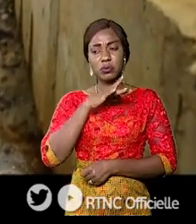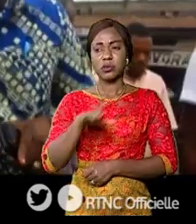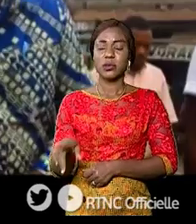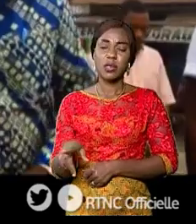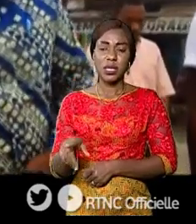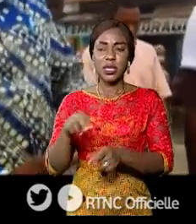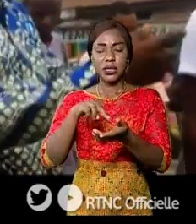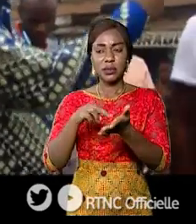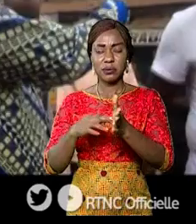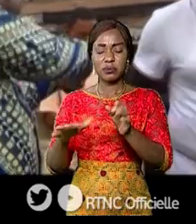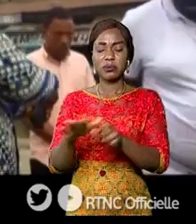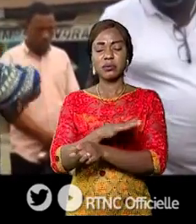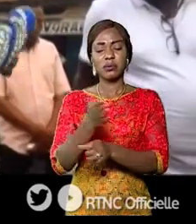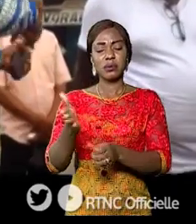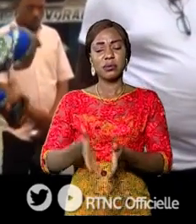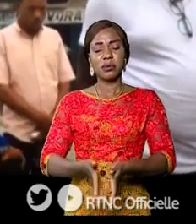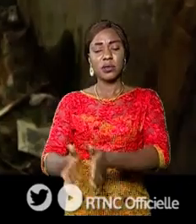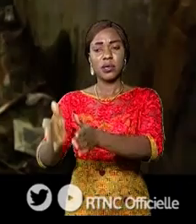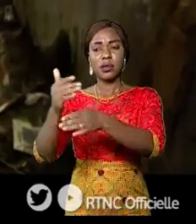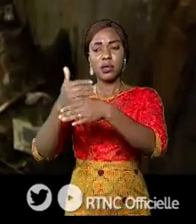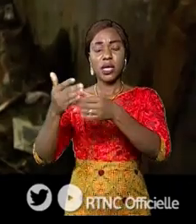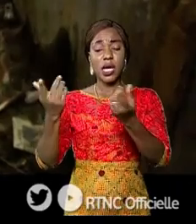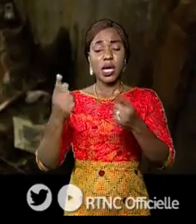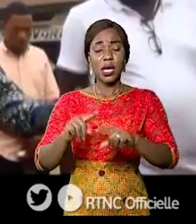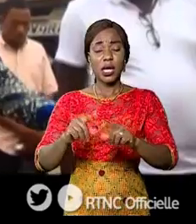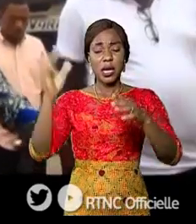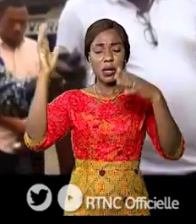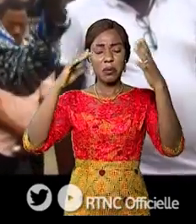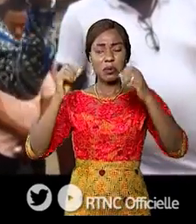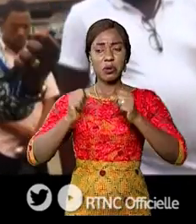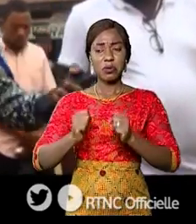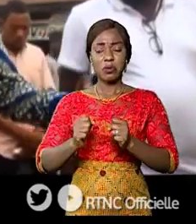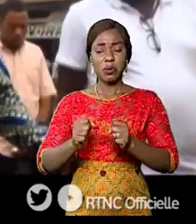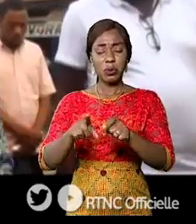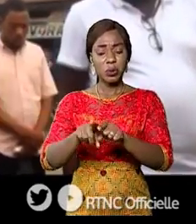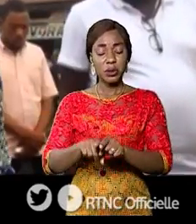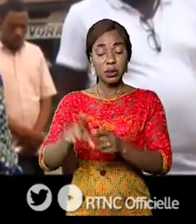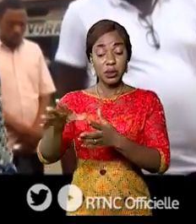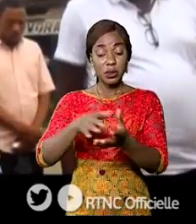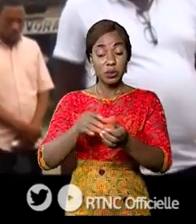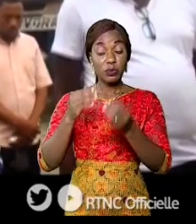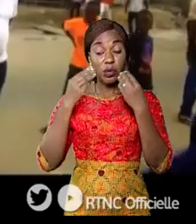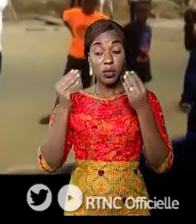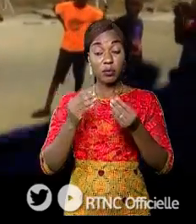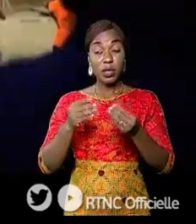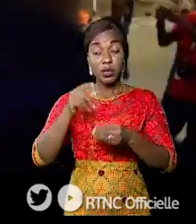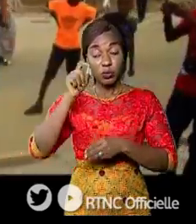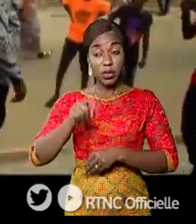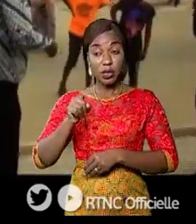jour d'inonder cet ouvrage lors de fortes pluies et l'abîmer de nouveau. D'où cette interpellation pour un